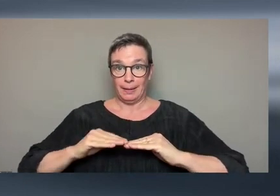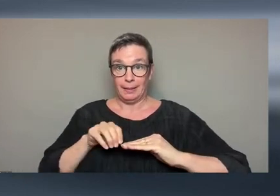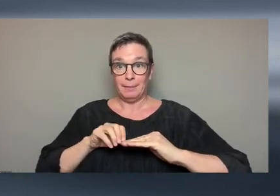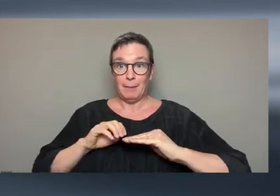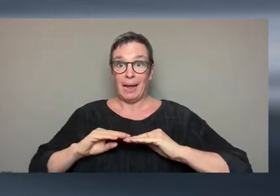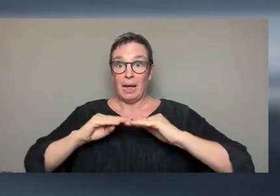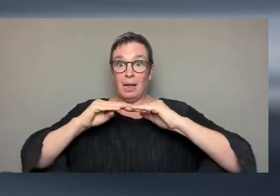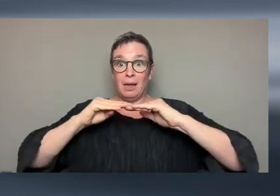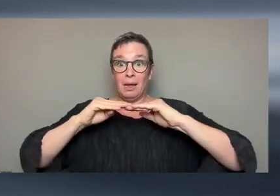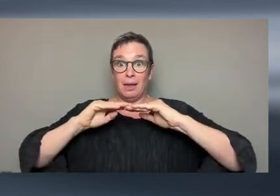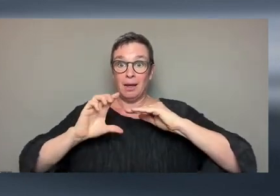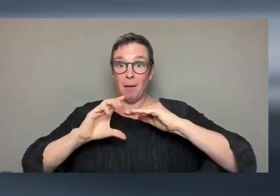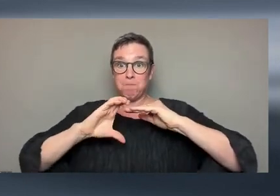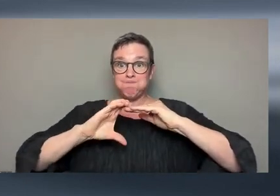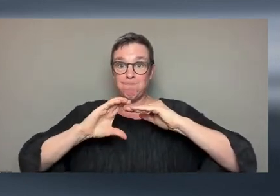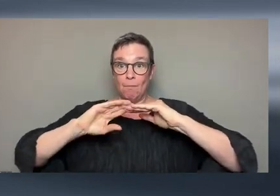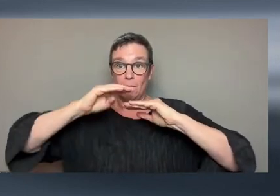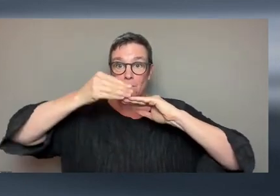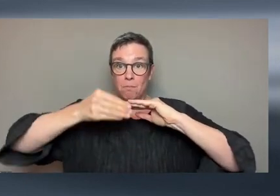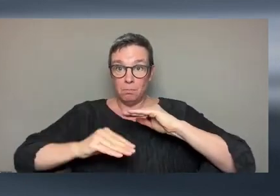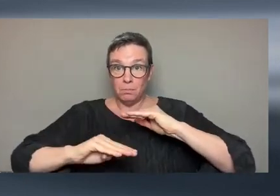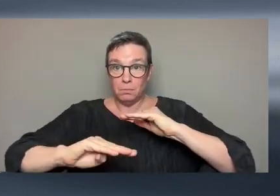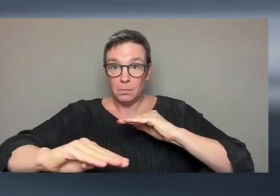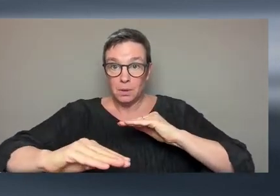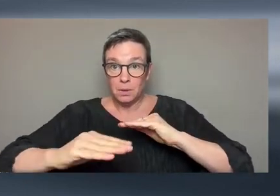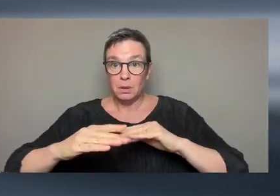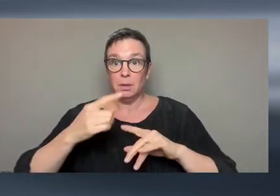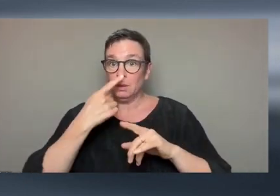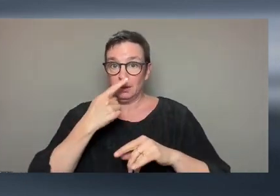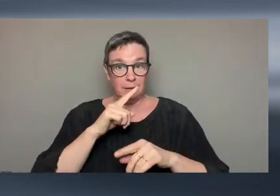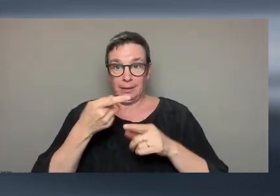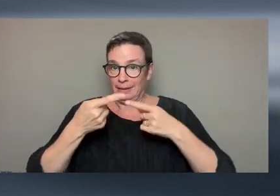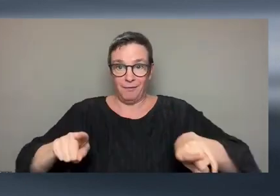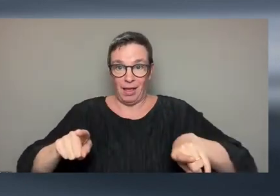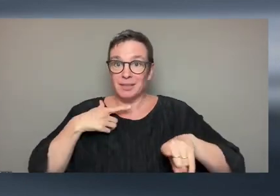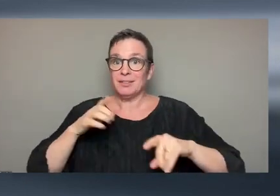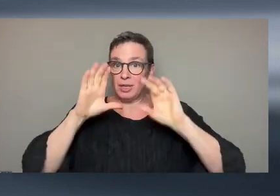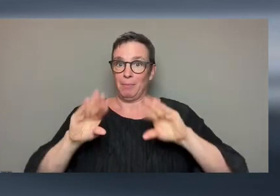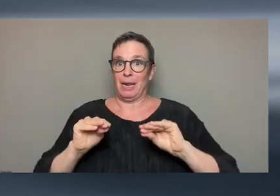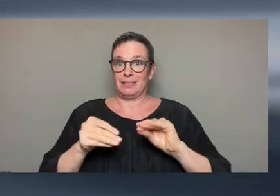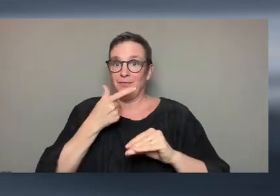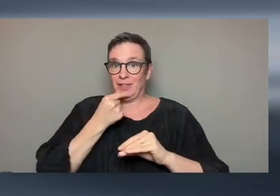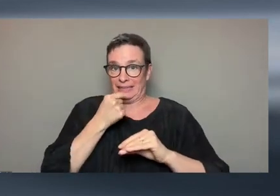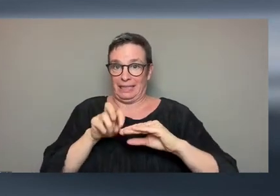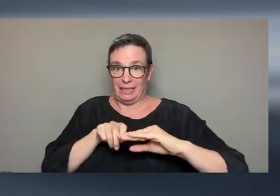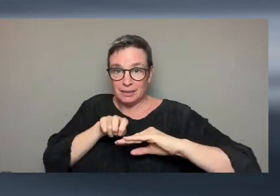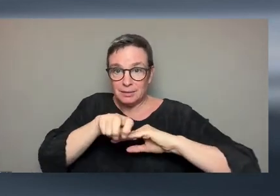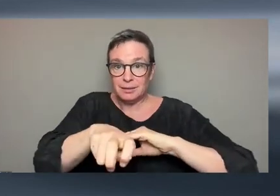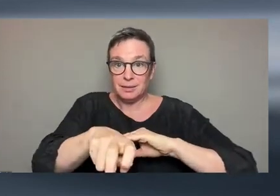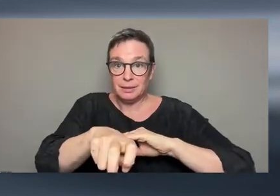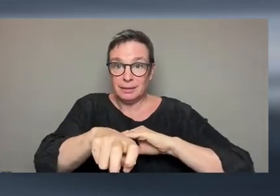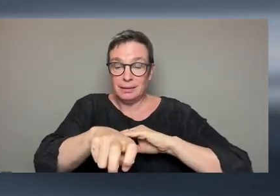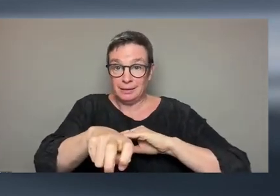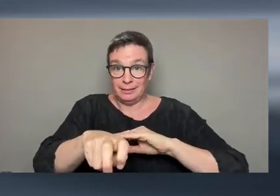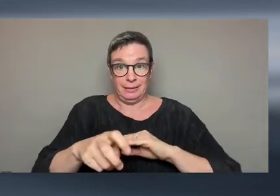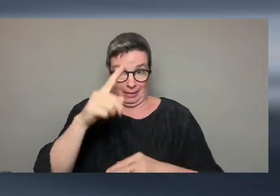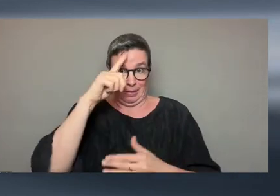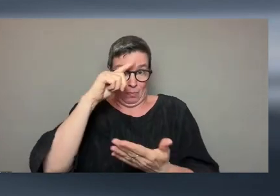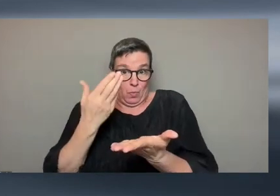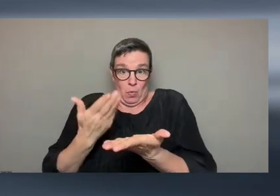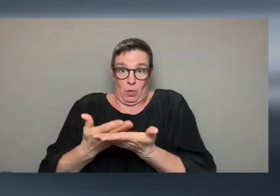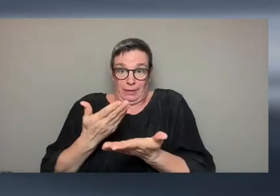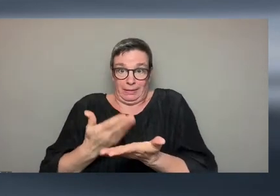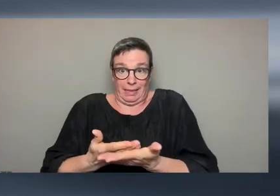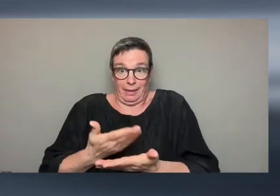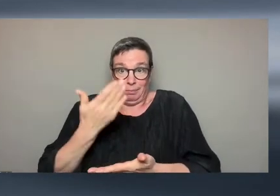marche de 30 cm comme à tous les autres endroits de la rue. C'est-à-dire que déjà par défaut, sans